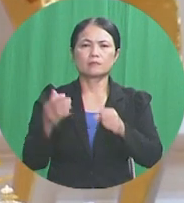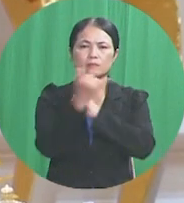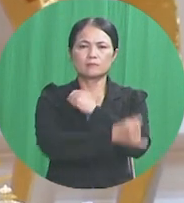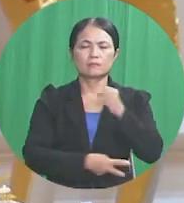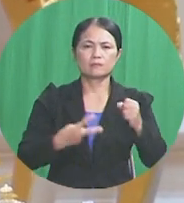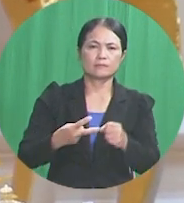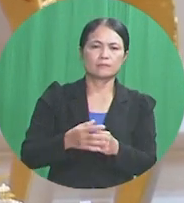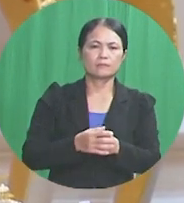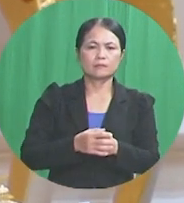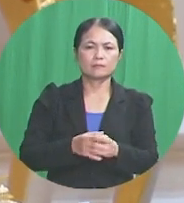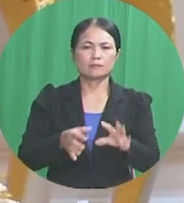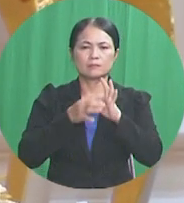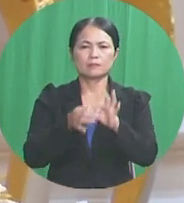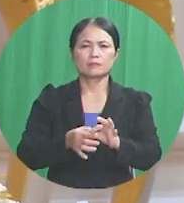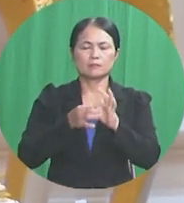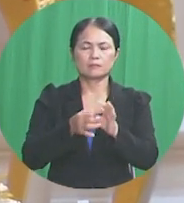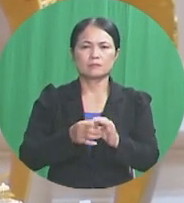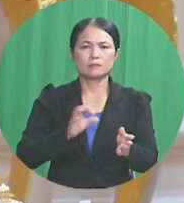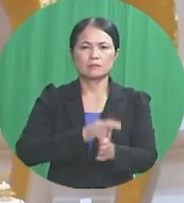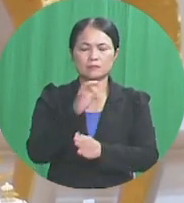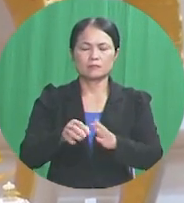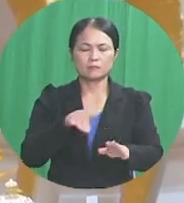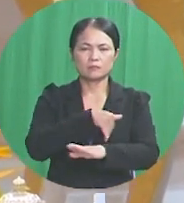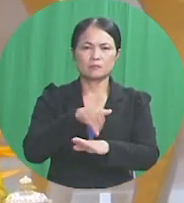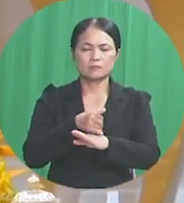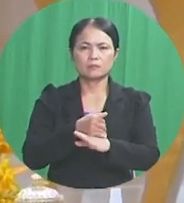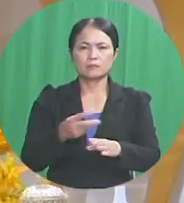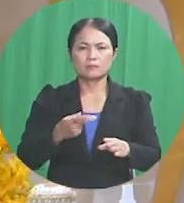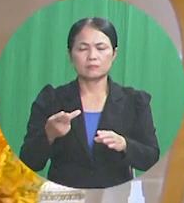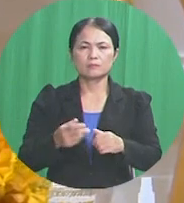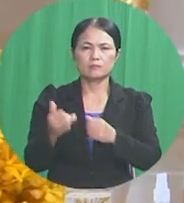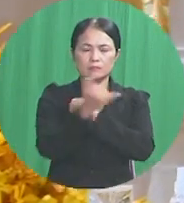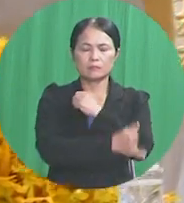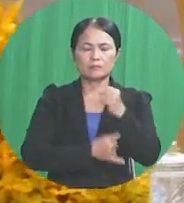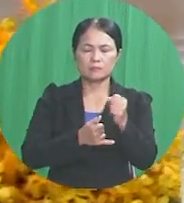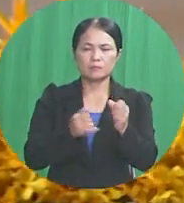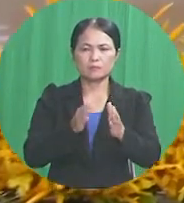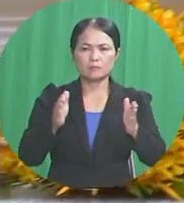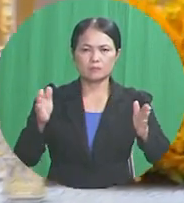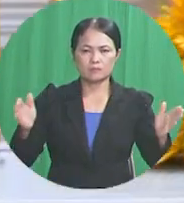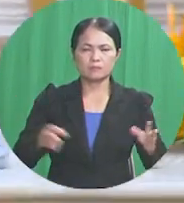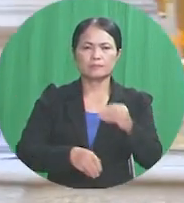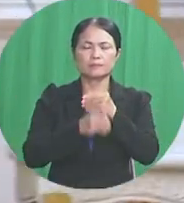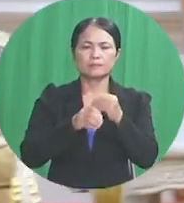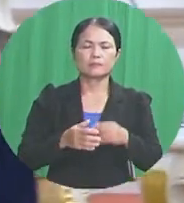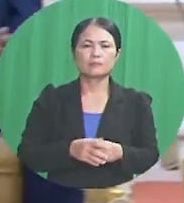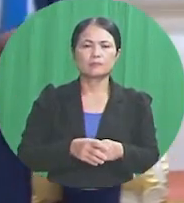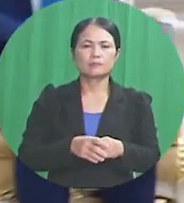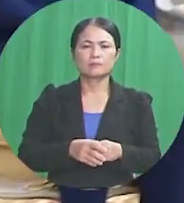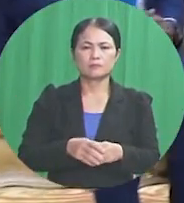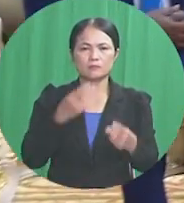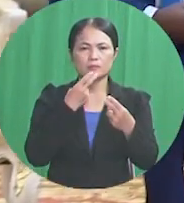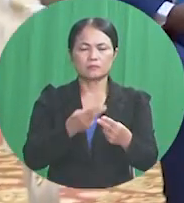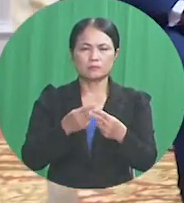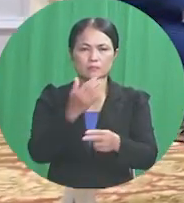ศแตงปีกิจสหประตบัติกาวิสัยเศรษฐกิจระเวียงประเทศแตงปีออยการไต่ทมทอดล้างไทม์ตีดจีการชล